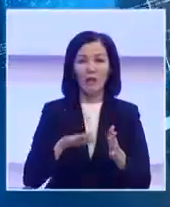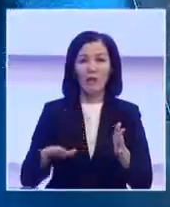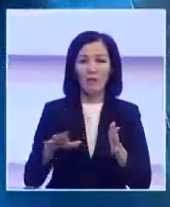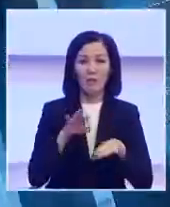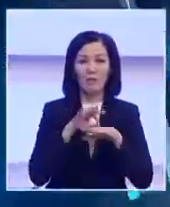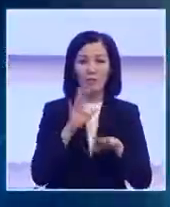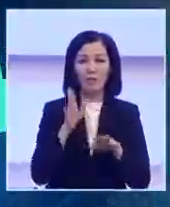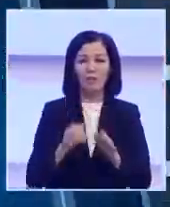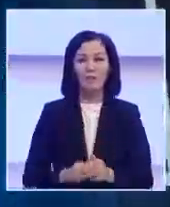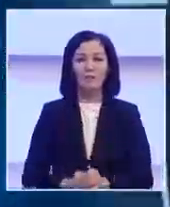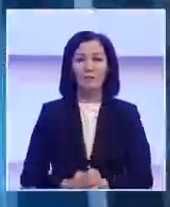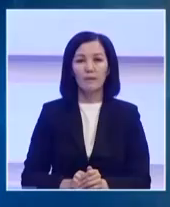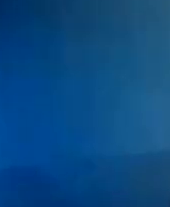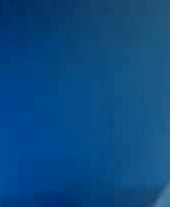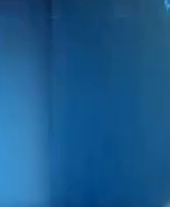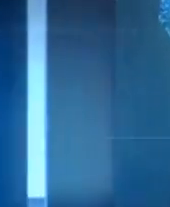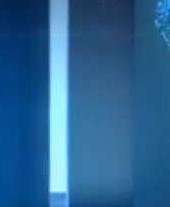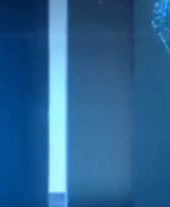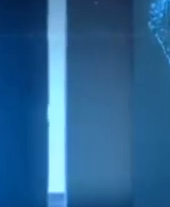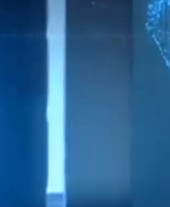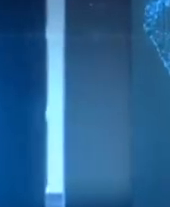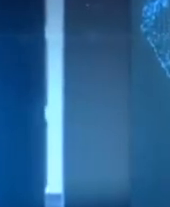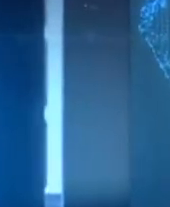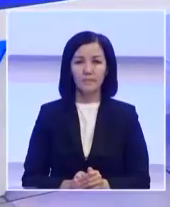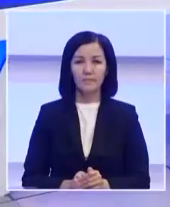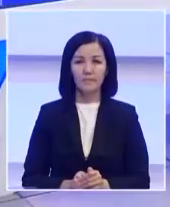ұйымдастырылмақ. Жарқын Нұрланұлы, Абылай Құттықбай, Жетісу телеарнасы.